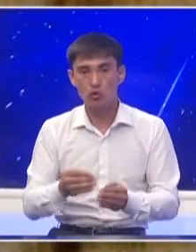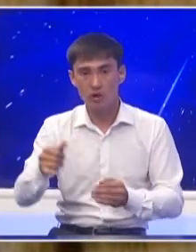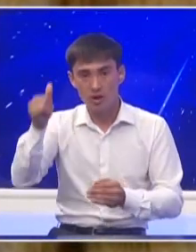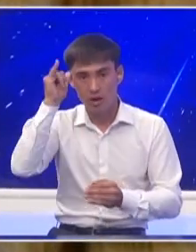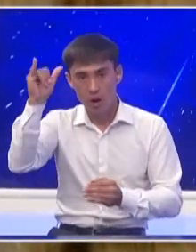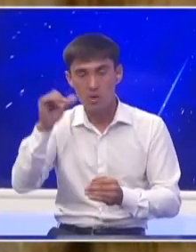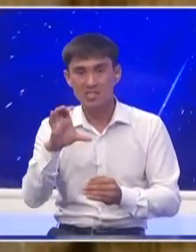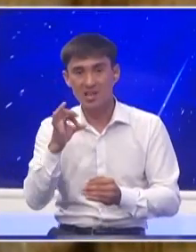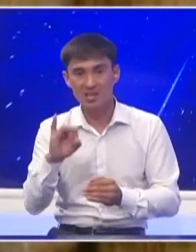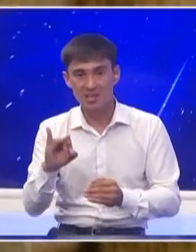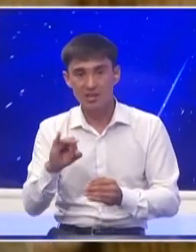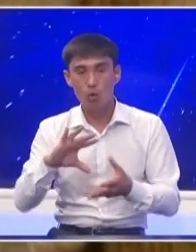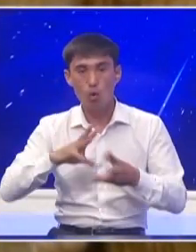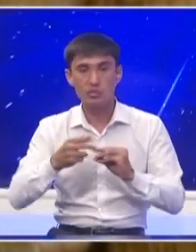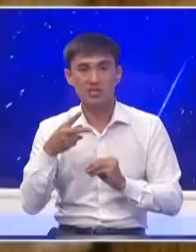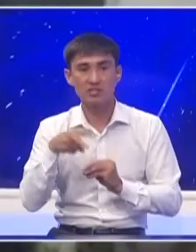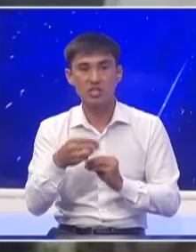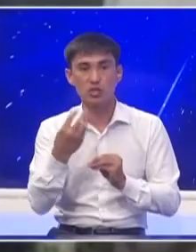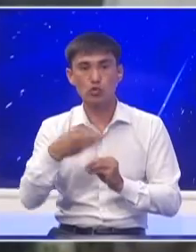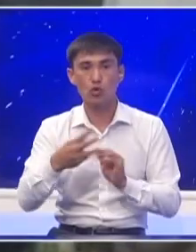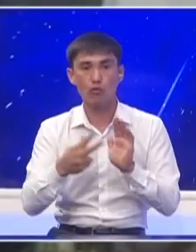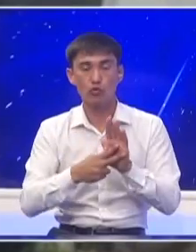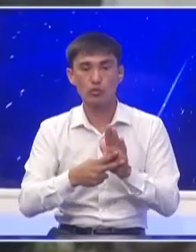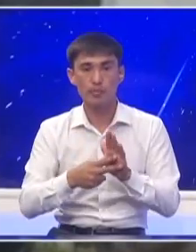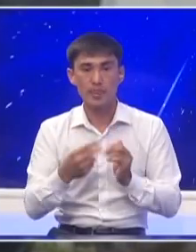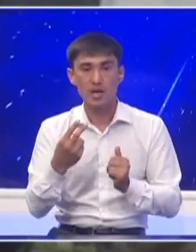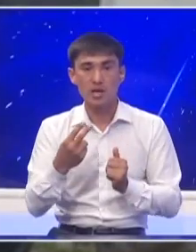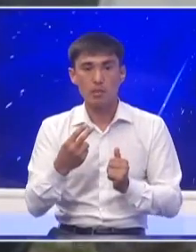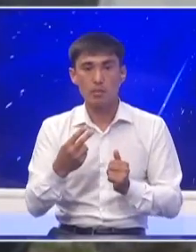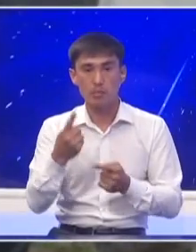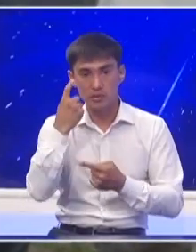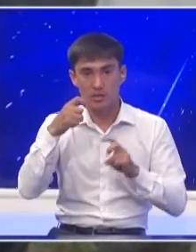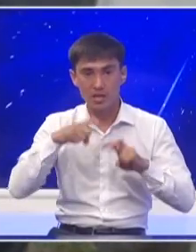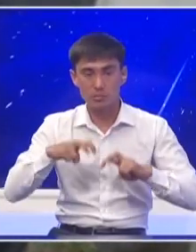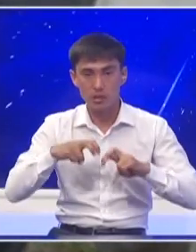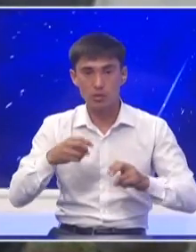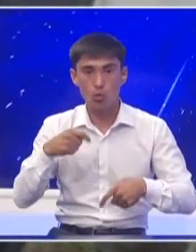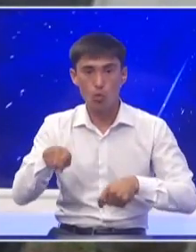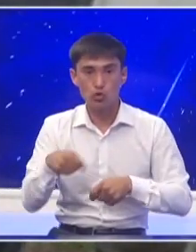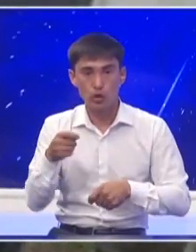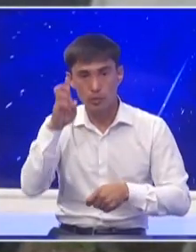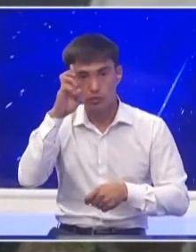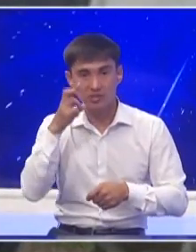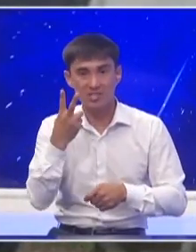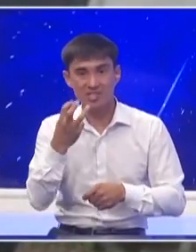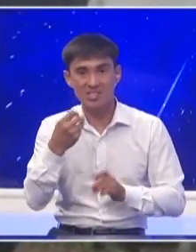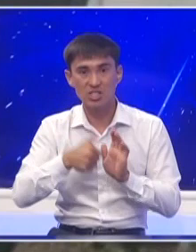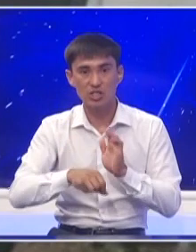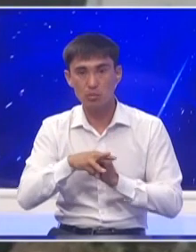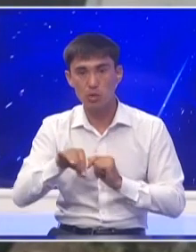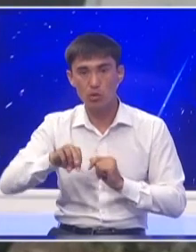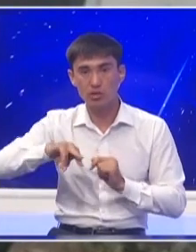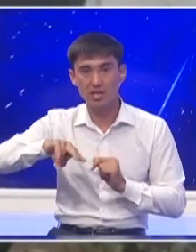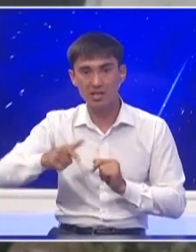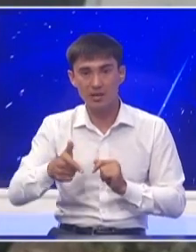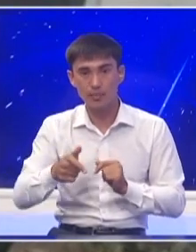сайги общим количеством 2048 штук. По предварительным данным экспертов, ущерб государству составляет 360 миллионов